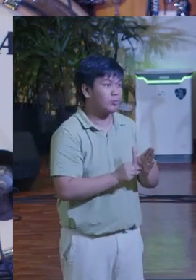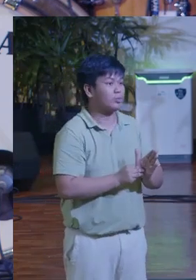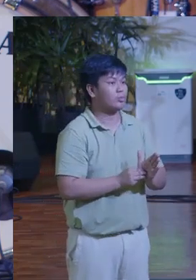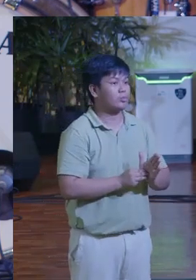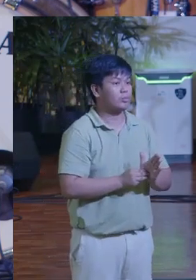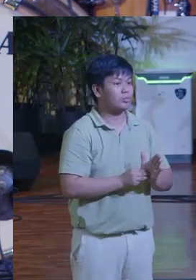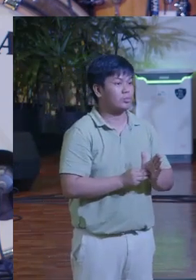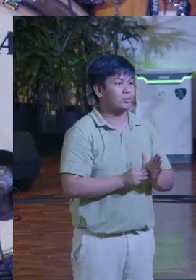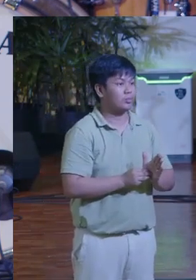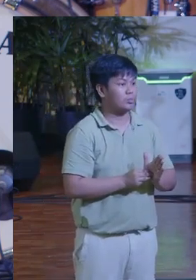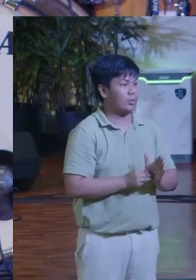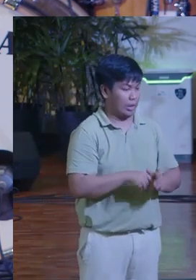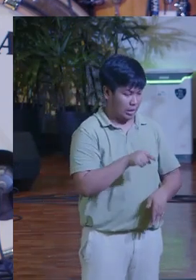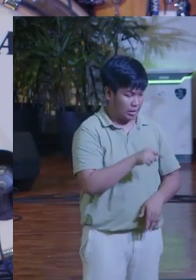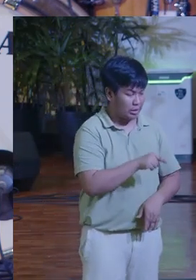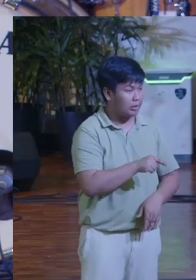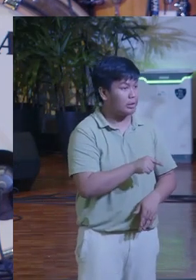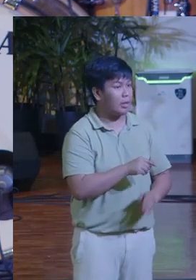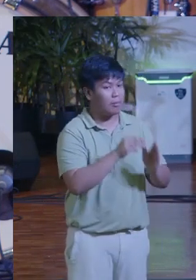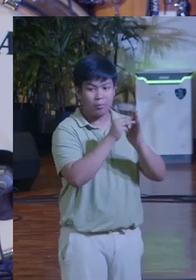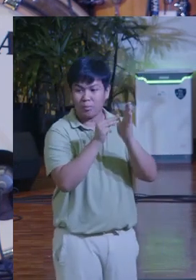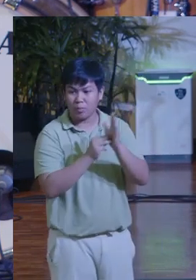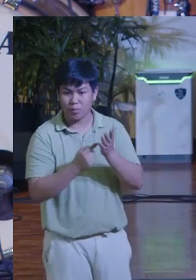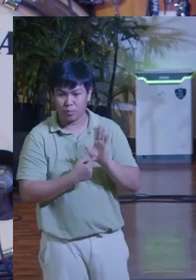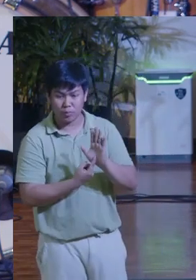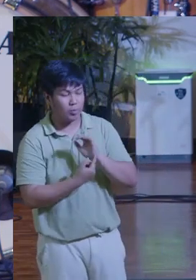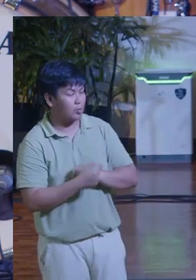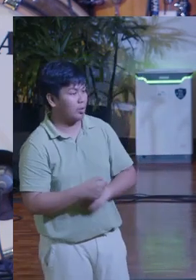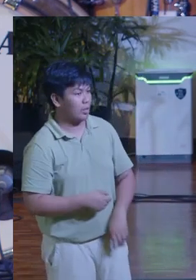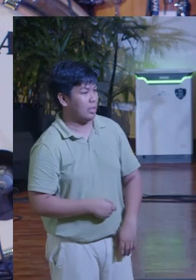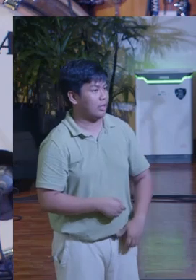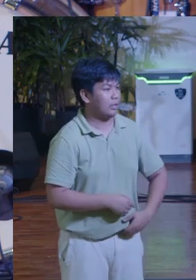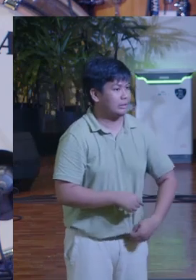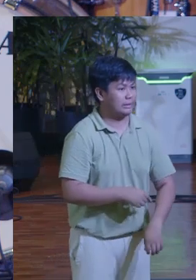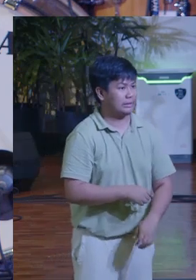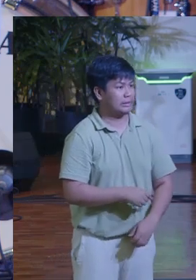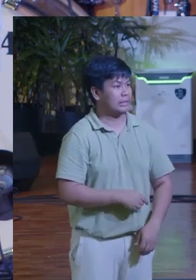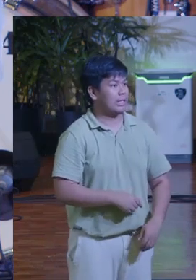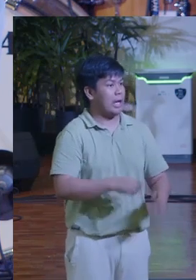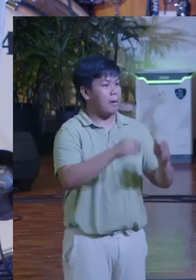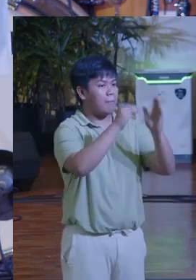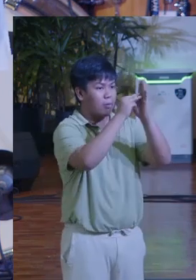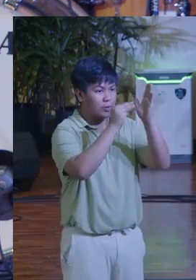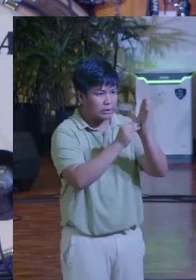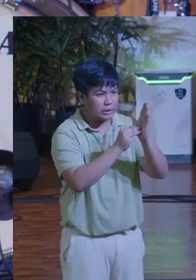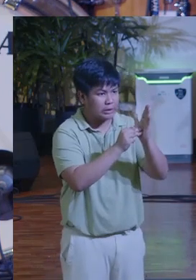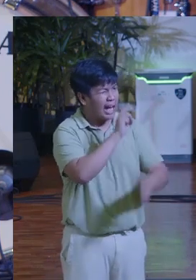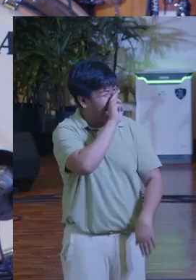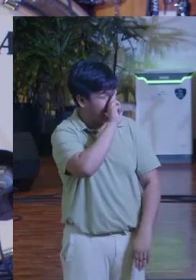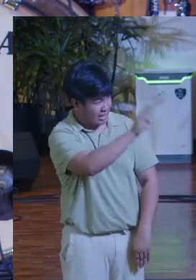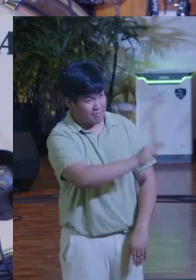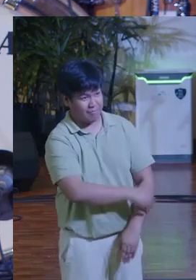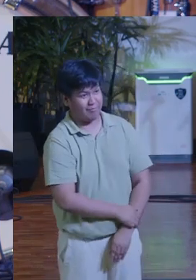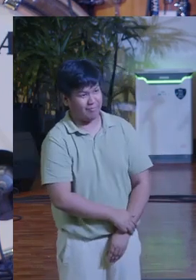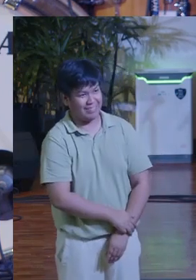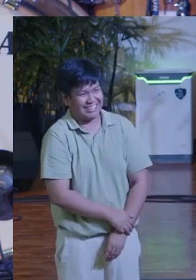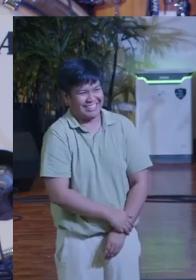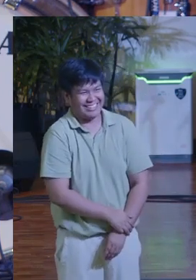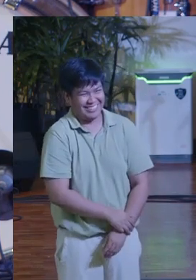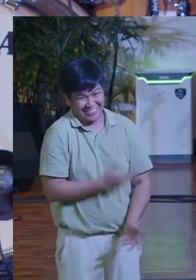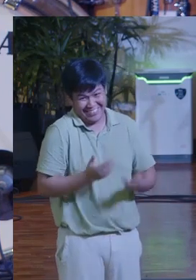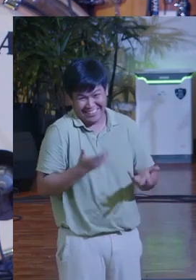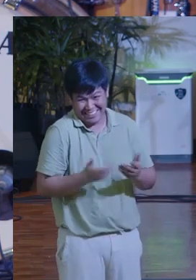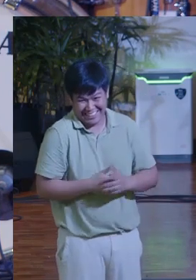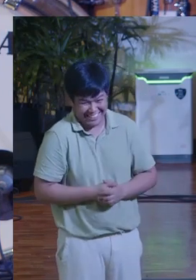beautiful. Ang sabi dito sa ating teksto, he was a fine child. So meron